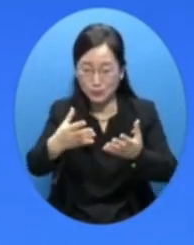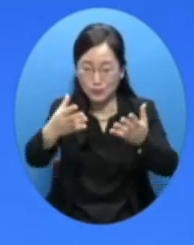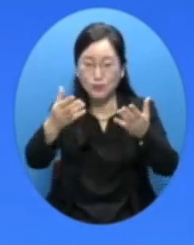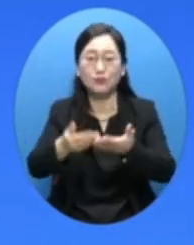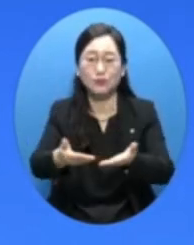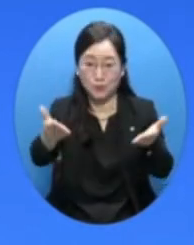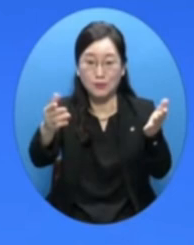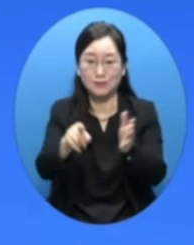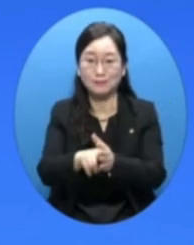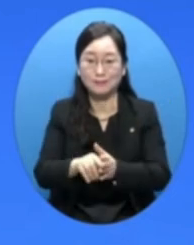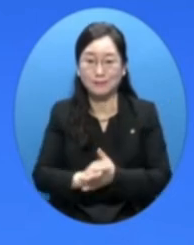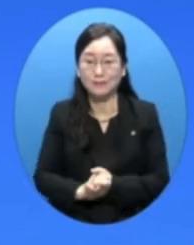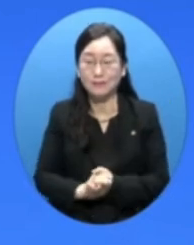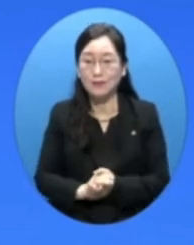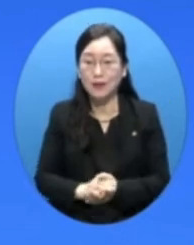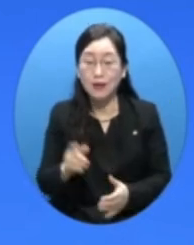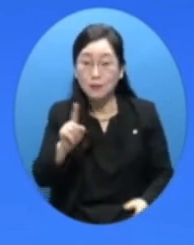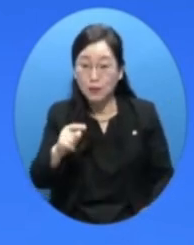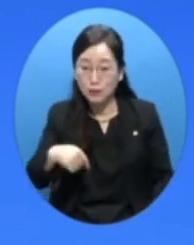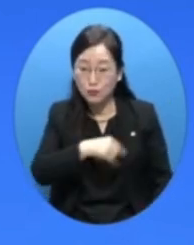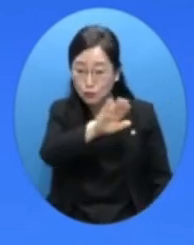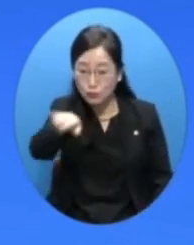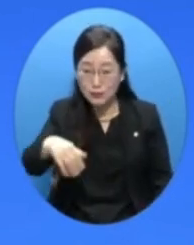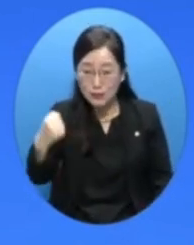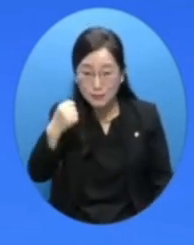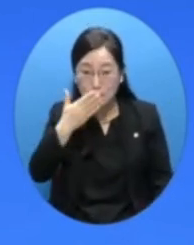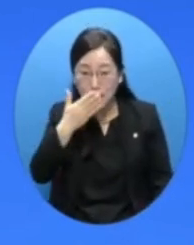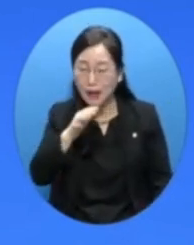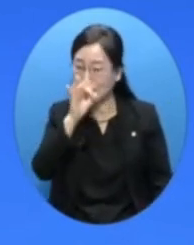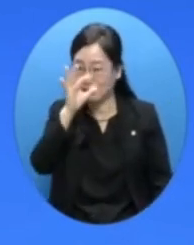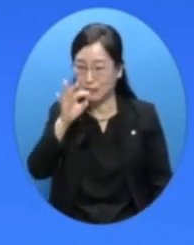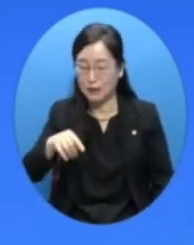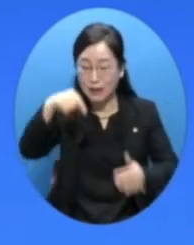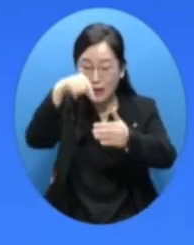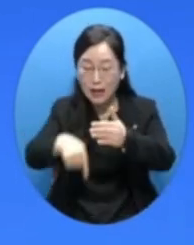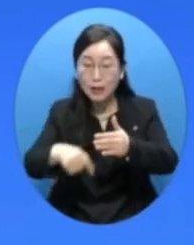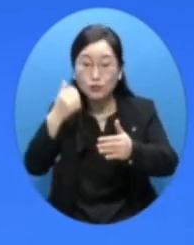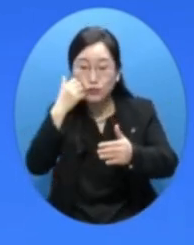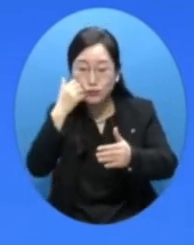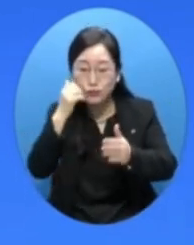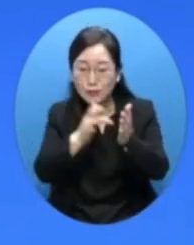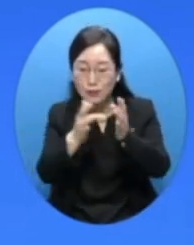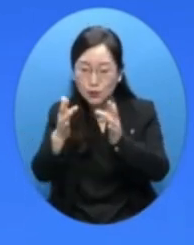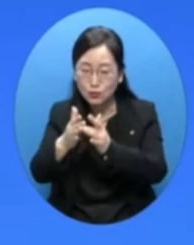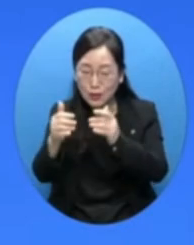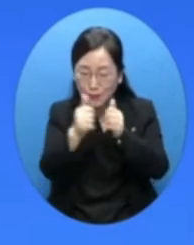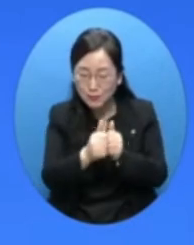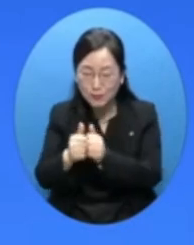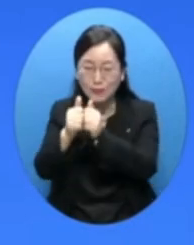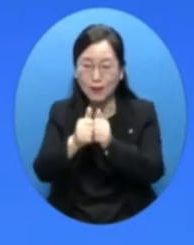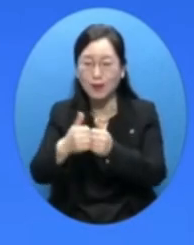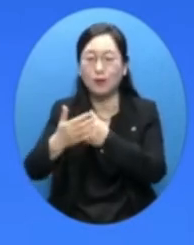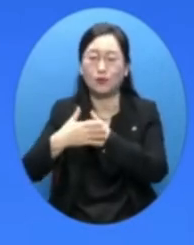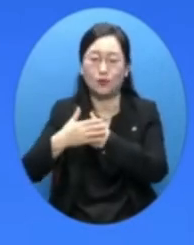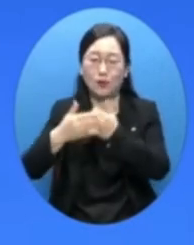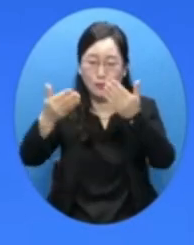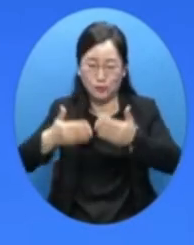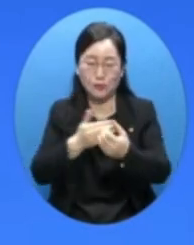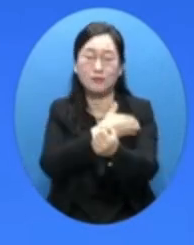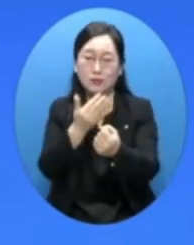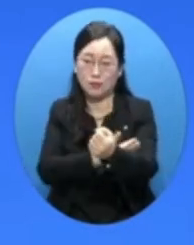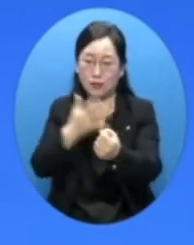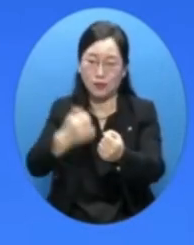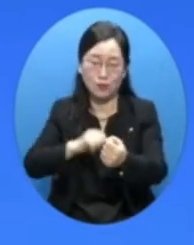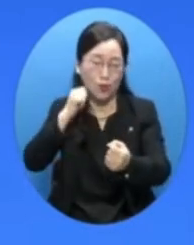것입니다. 그것은 우리 힘으로 가는 것이 아니라 내 안에 보배 되신 예수님 나와 함께하고 계시기 때문에 주님의 도우신 능력으로 그 어려운